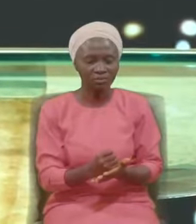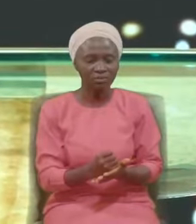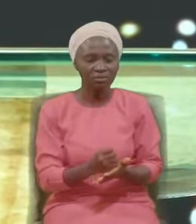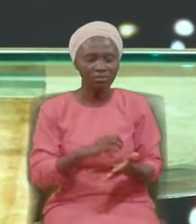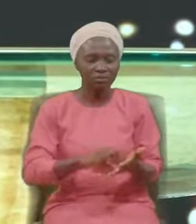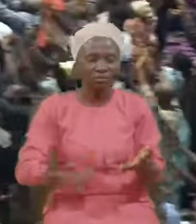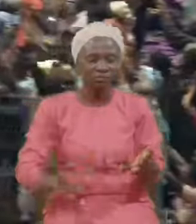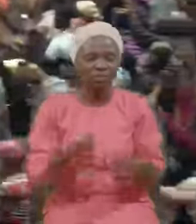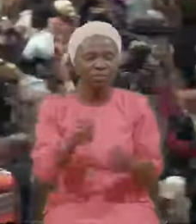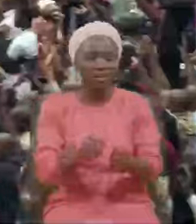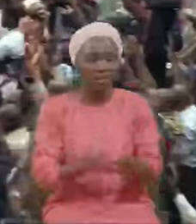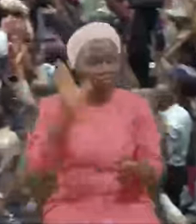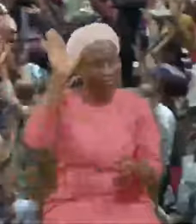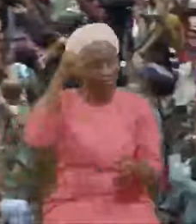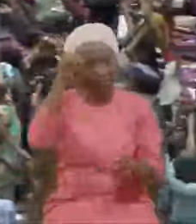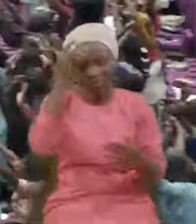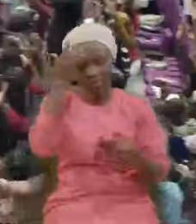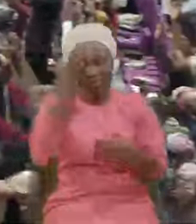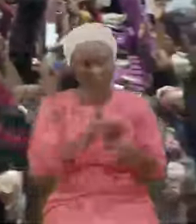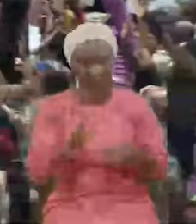Ôte toute maladie incurable.